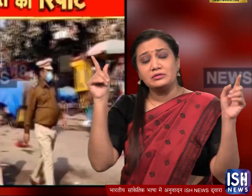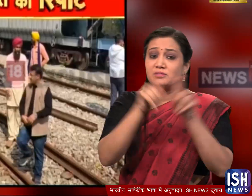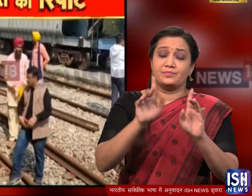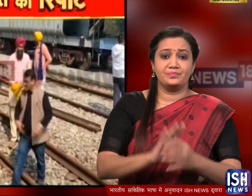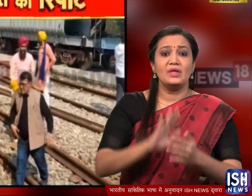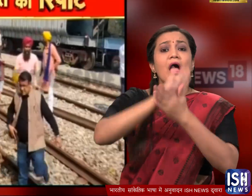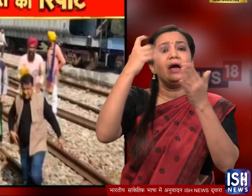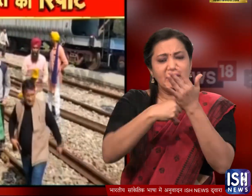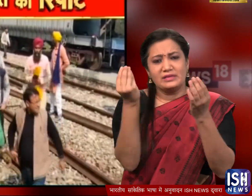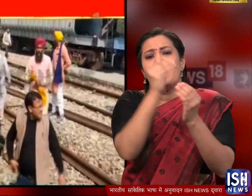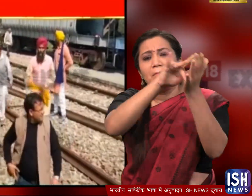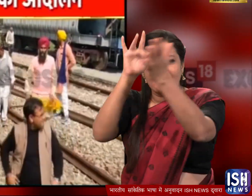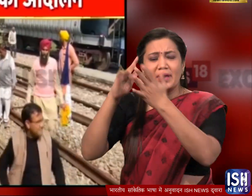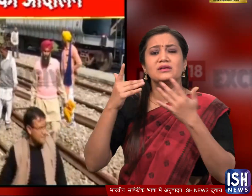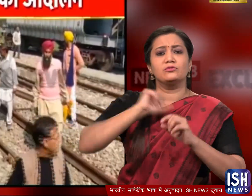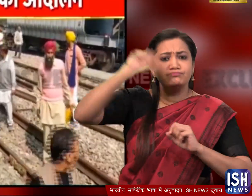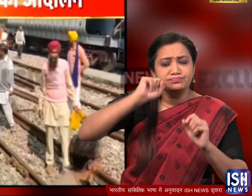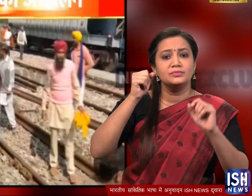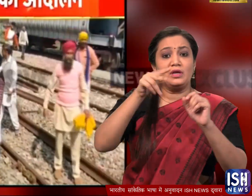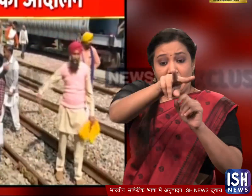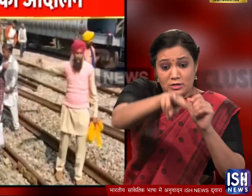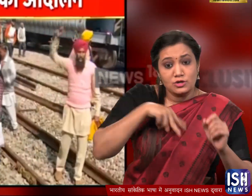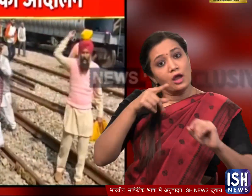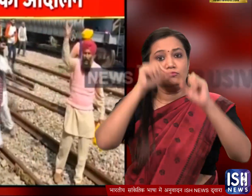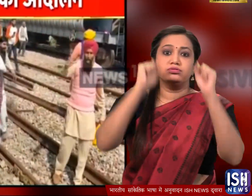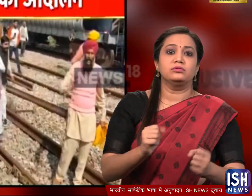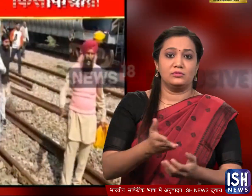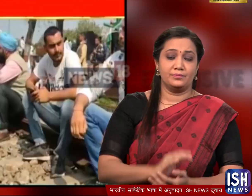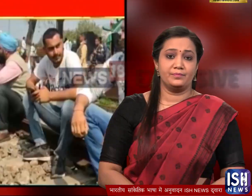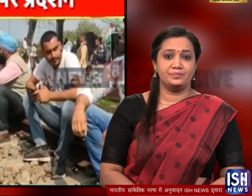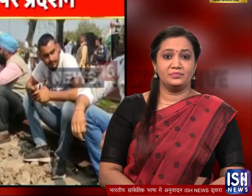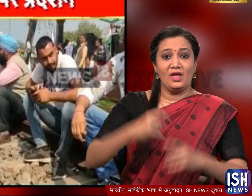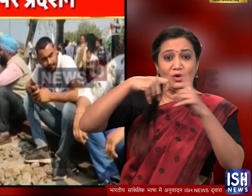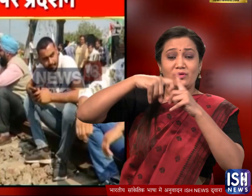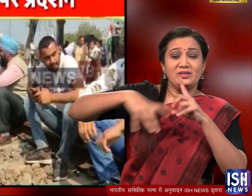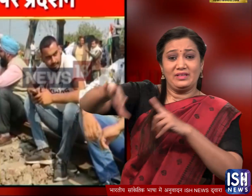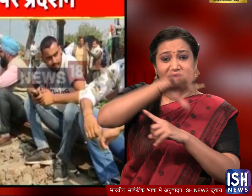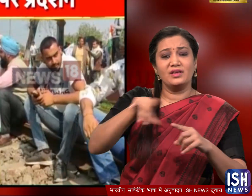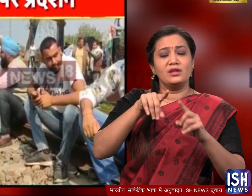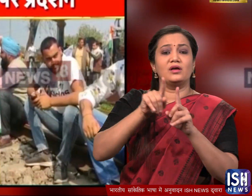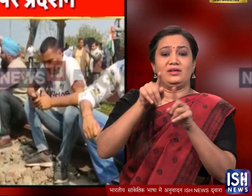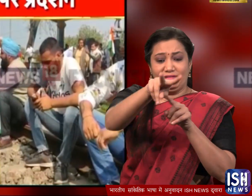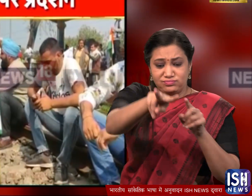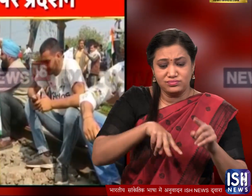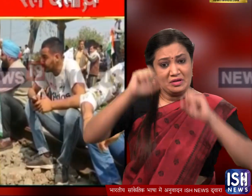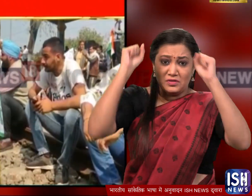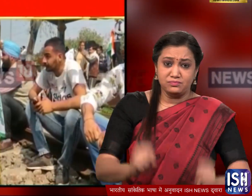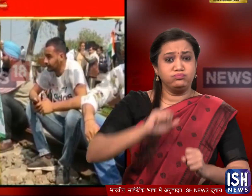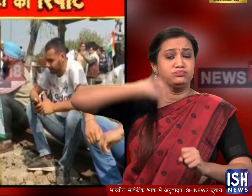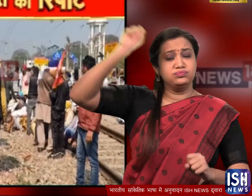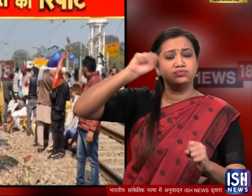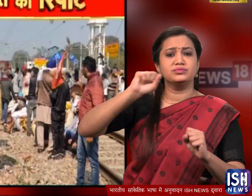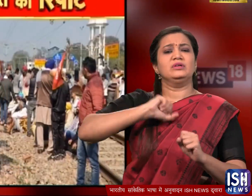गए। हालांकि हरियाणा में कुछ जगहों पर प्रदर्शनकारी रेल की पटरियों तक पहुंच गए। कुरुक्षेत्र में प्रदर्शनकारी रेल की पटरियों